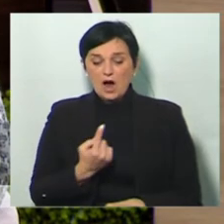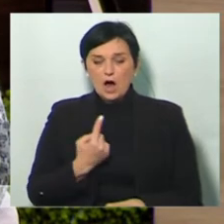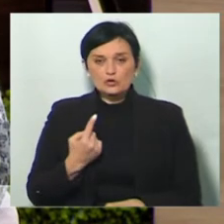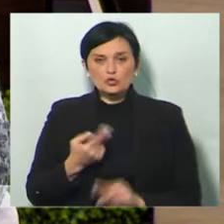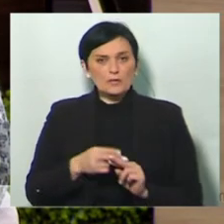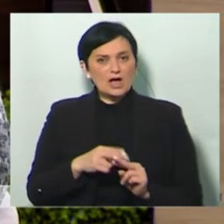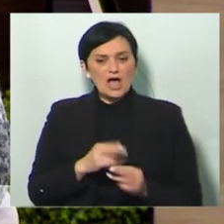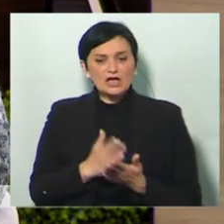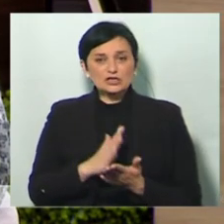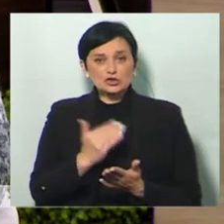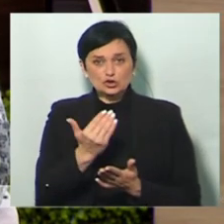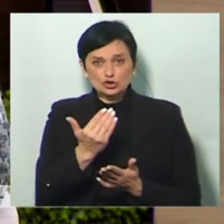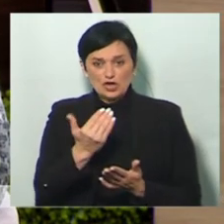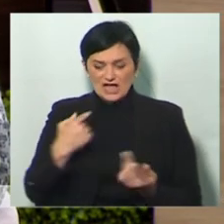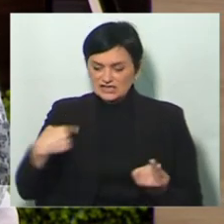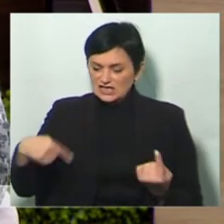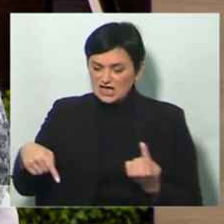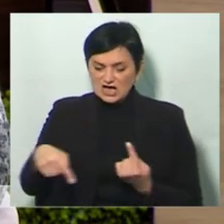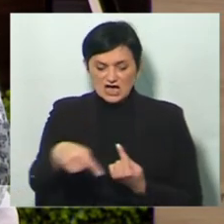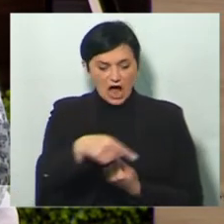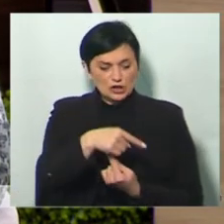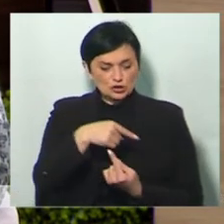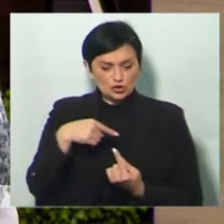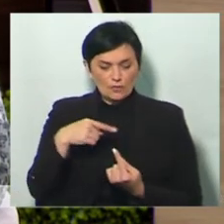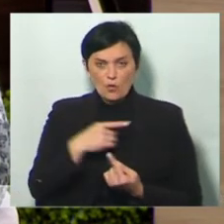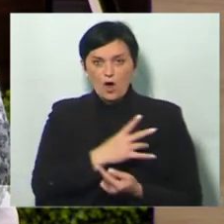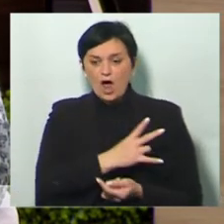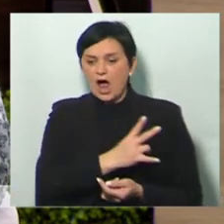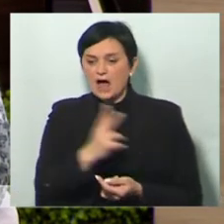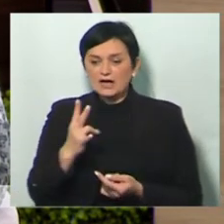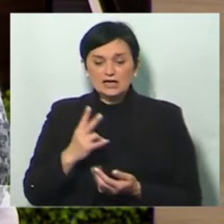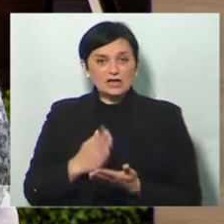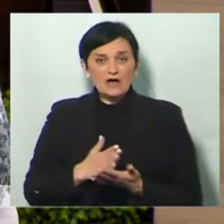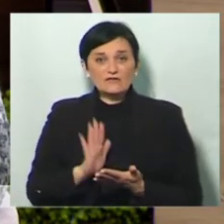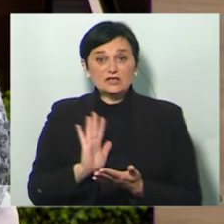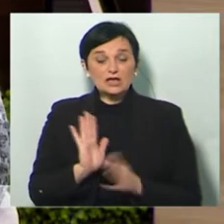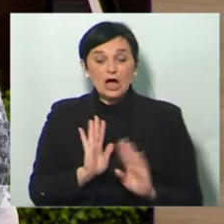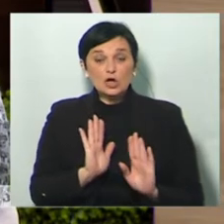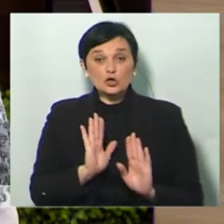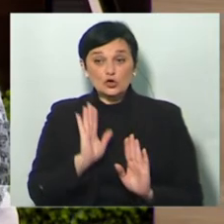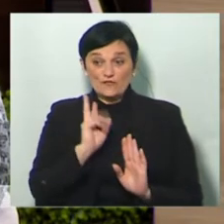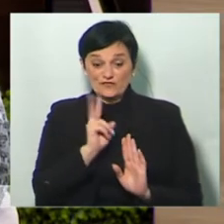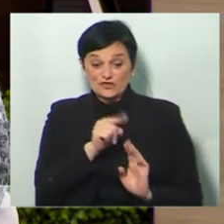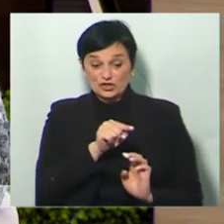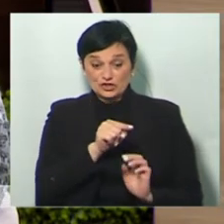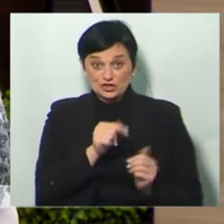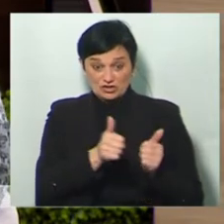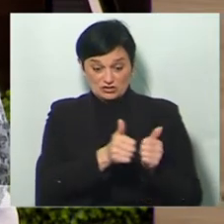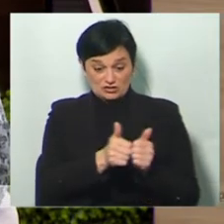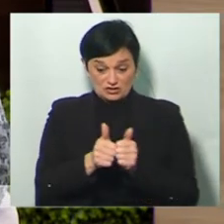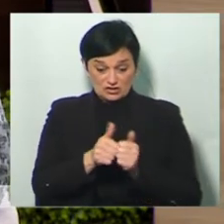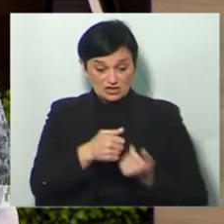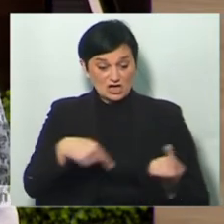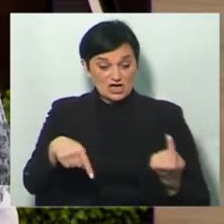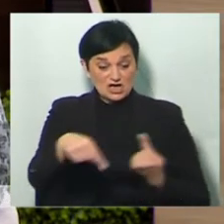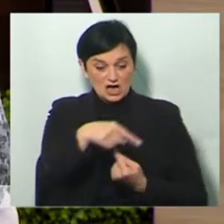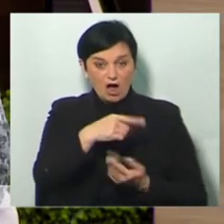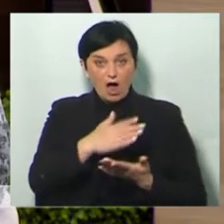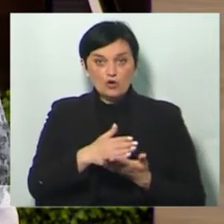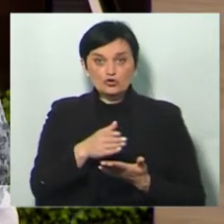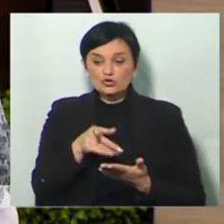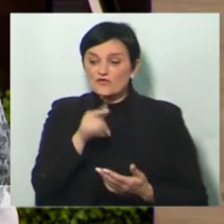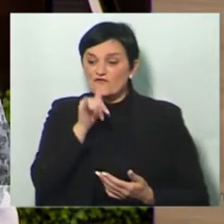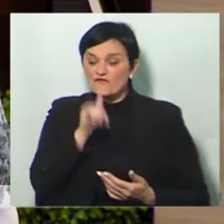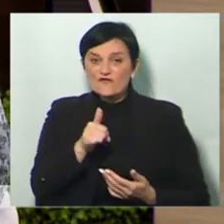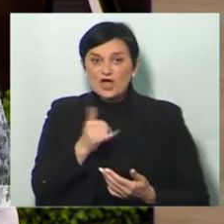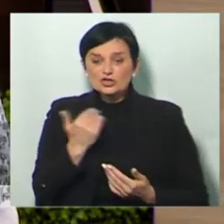არის, როდესაც ჩვენს გარშემო არავინ არ არის, არამედ როდესაც ვინ ჩვენს გარშემოა, შენ არ შეგიძლია